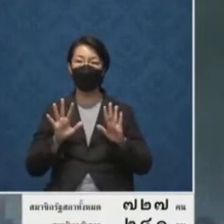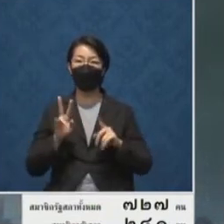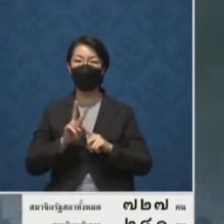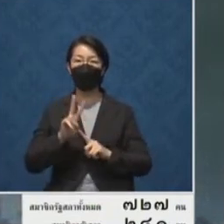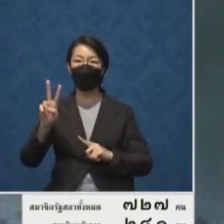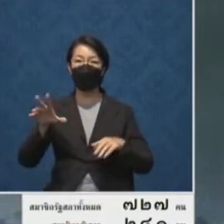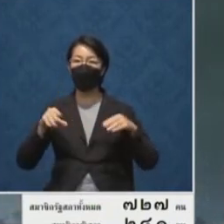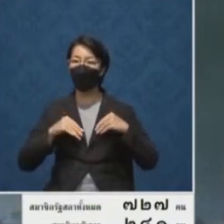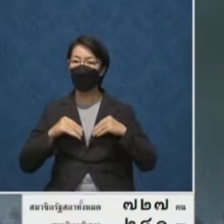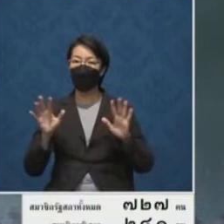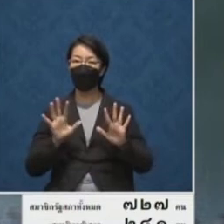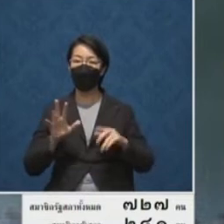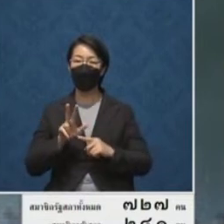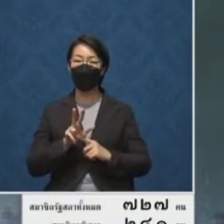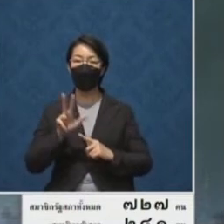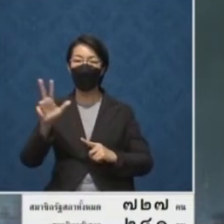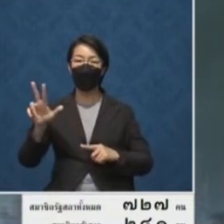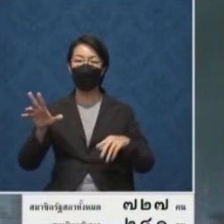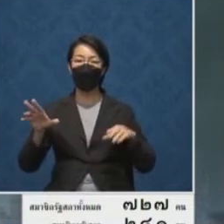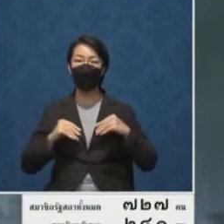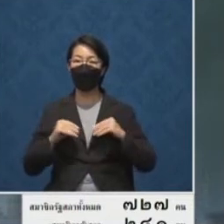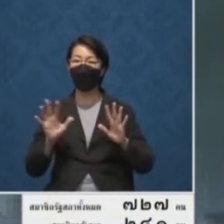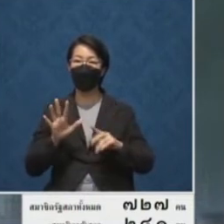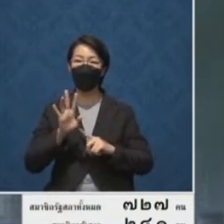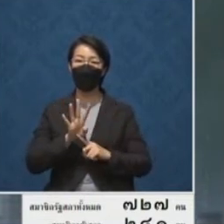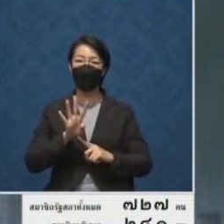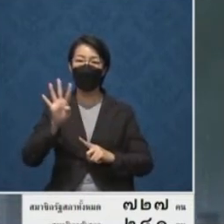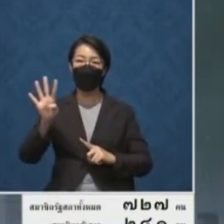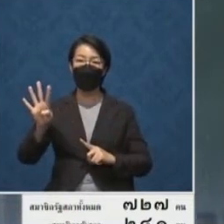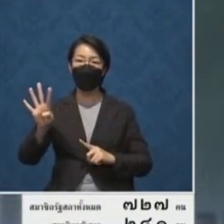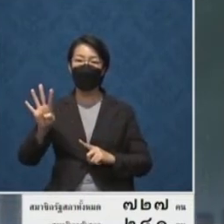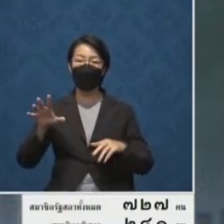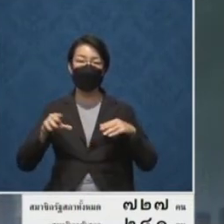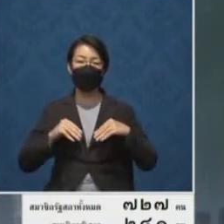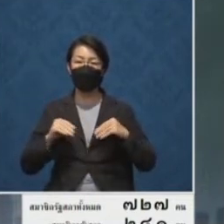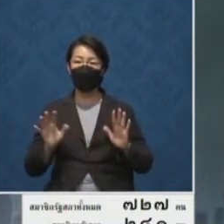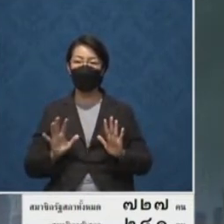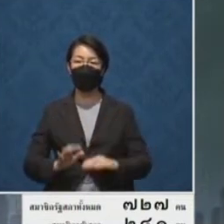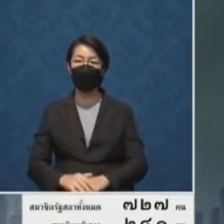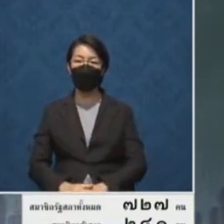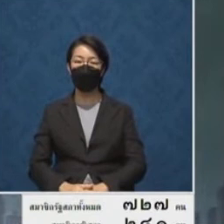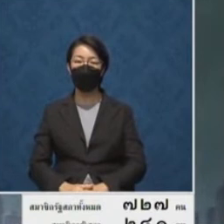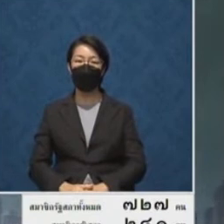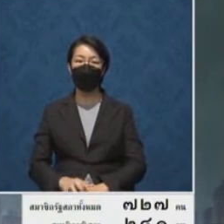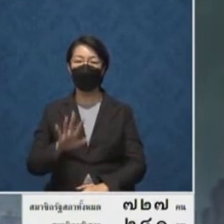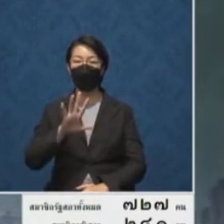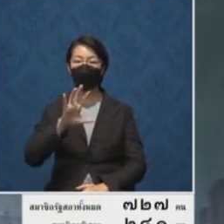ไม่รับหลักการ2ไม่รับหลักการ3ไม่รับหลักการ4ไม่รับหลัก